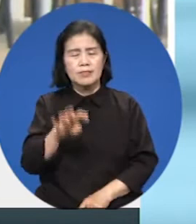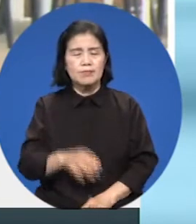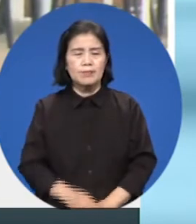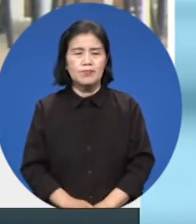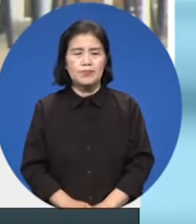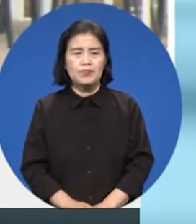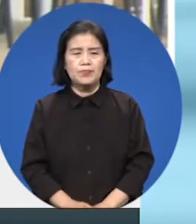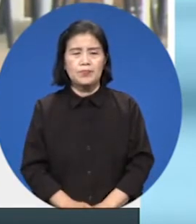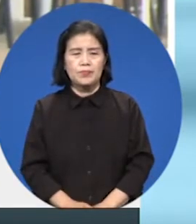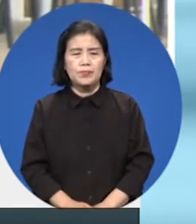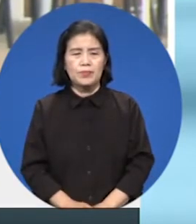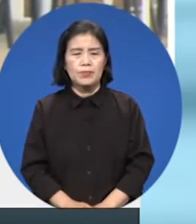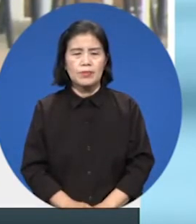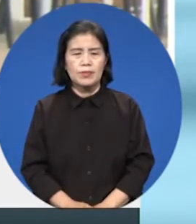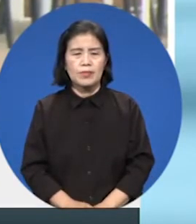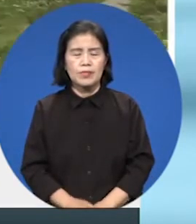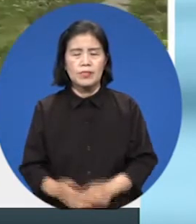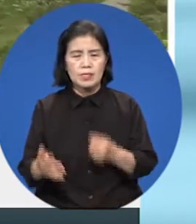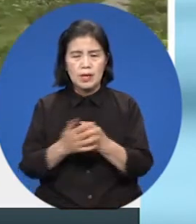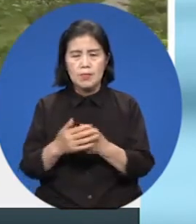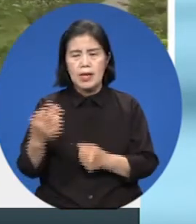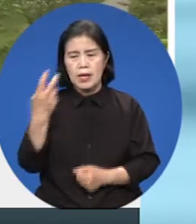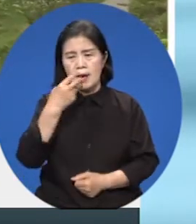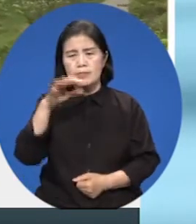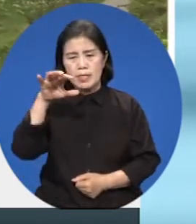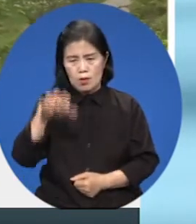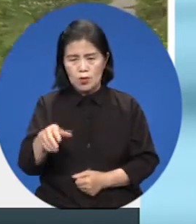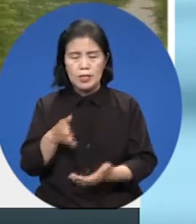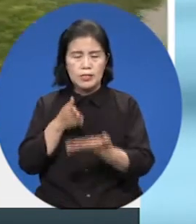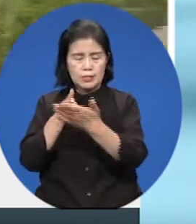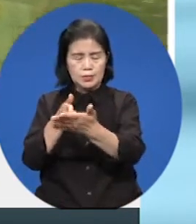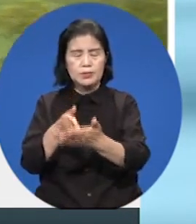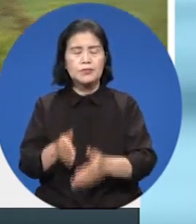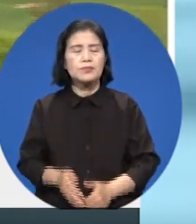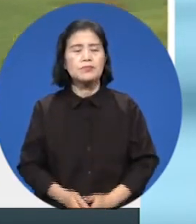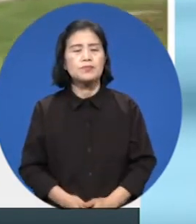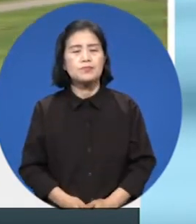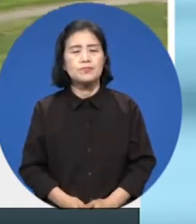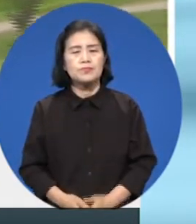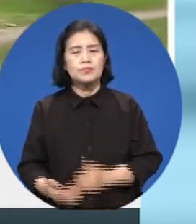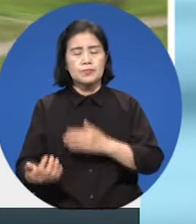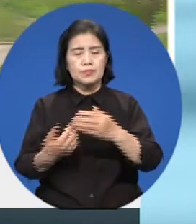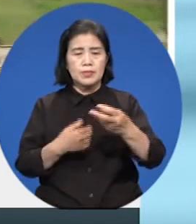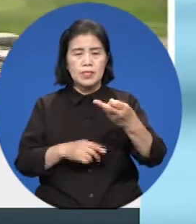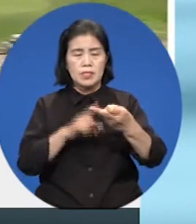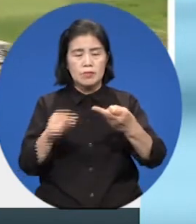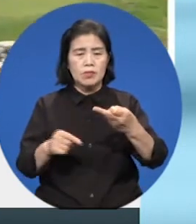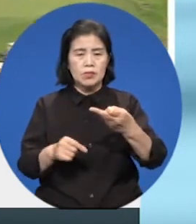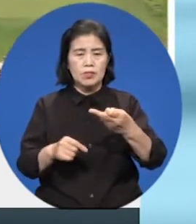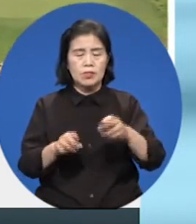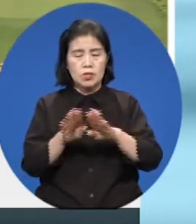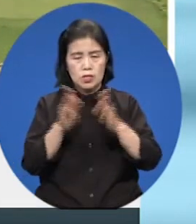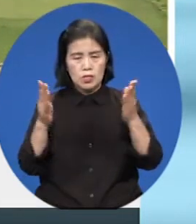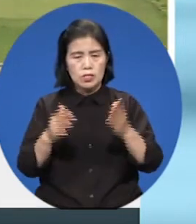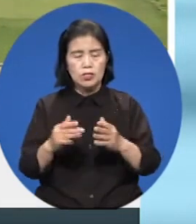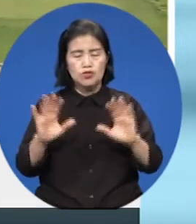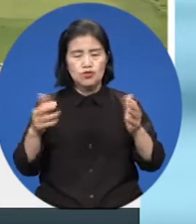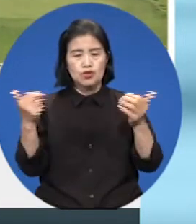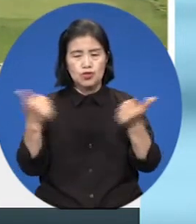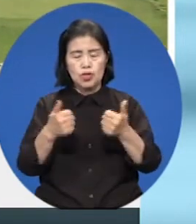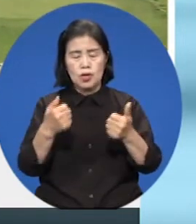여부를 밝혀달라면서 감사원에 네. 공익감사를 청구했습니다. 앞서 지난해 10월 열린 국회